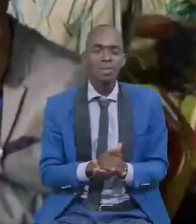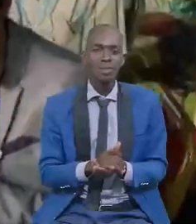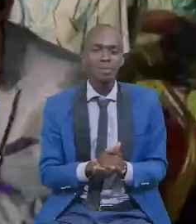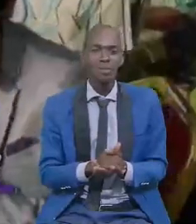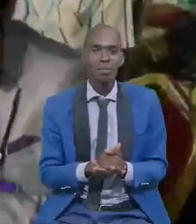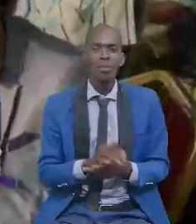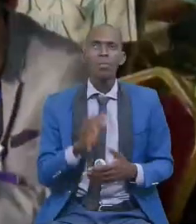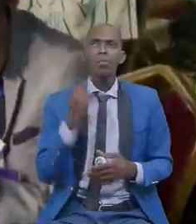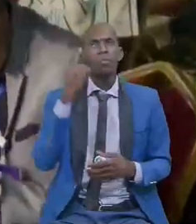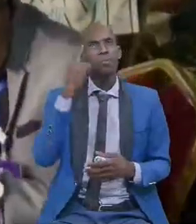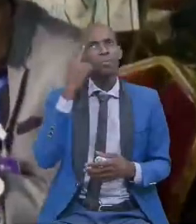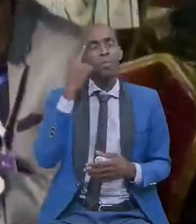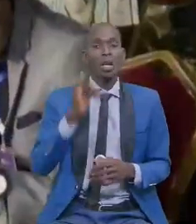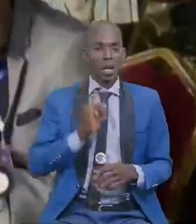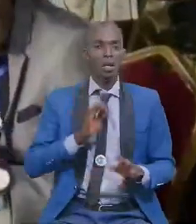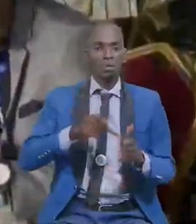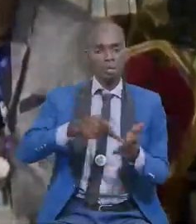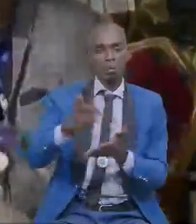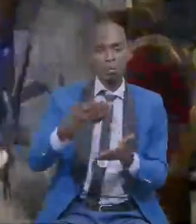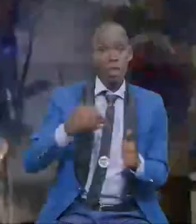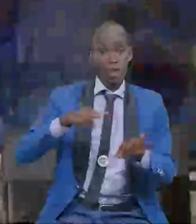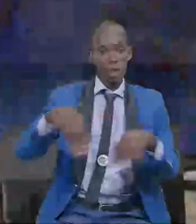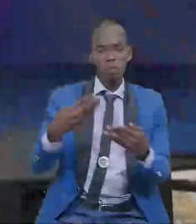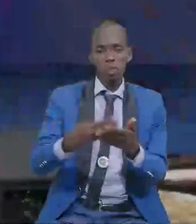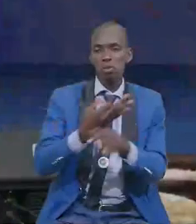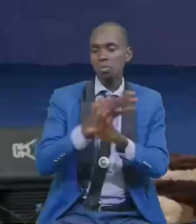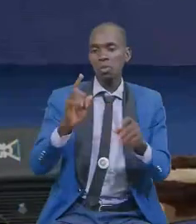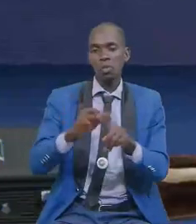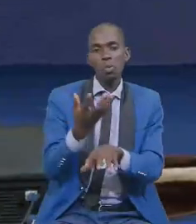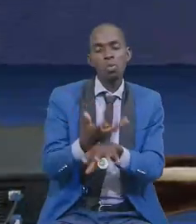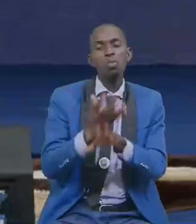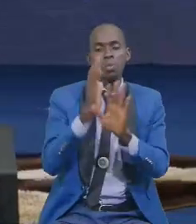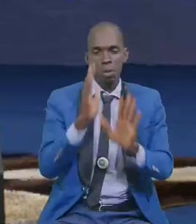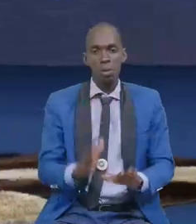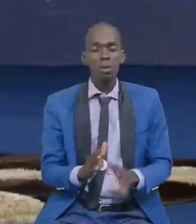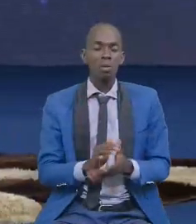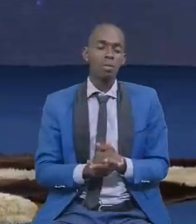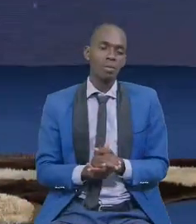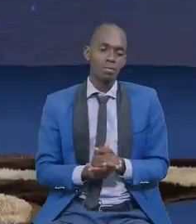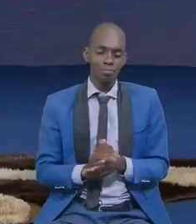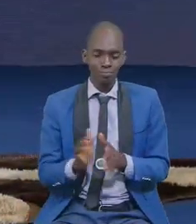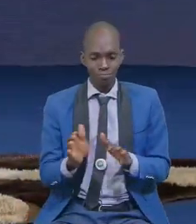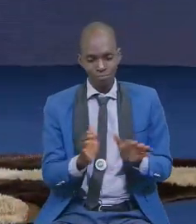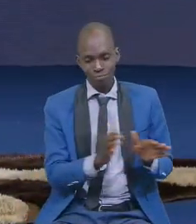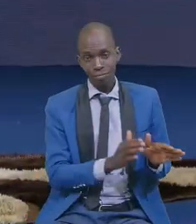Il dit, je donne l'argent aux mendiants. J'ai dit, bon, laisse-moi te dire.